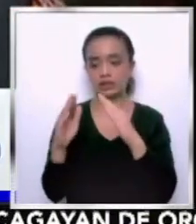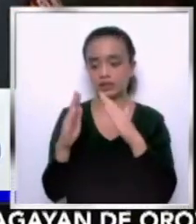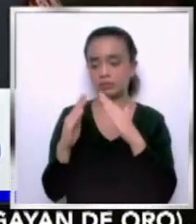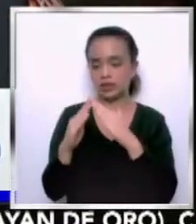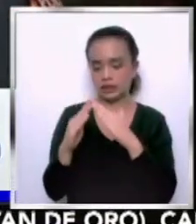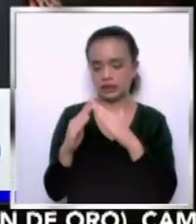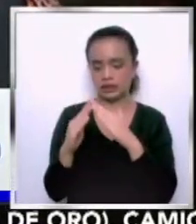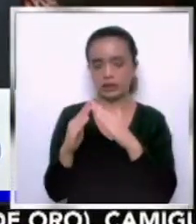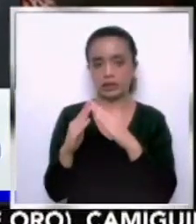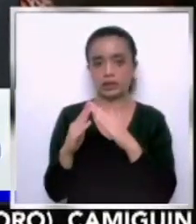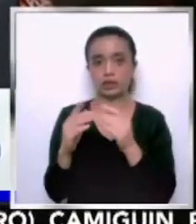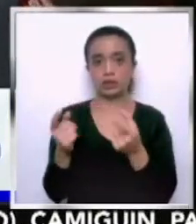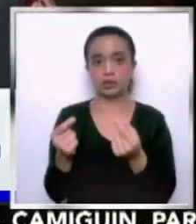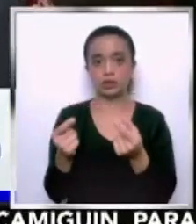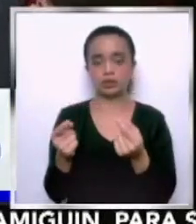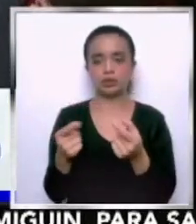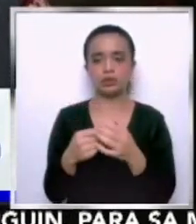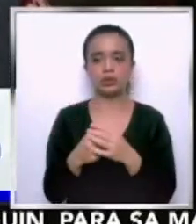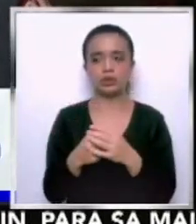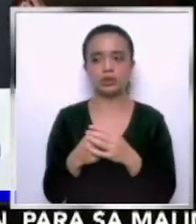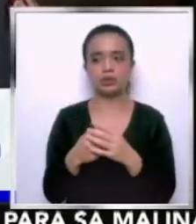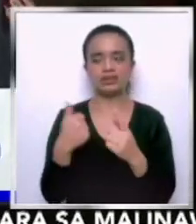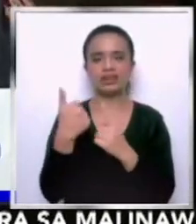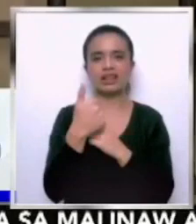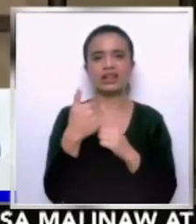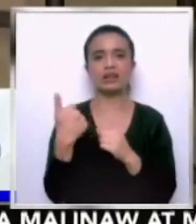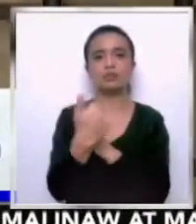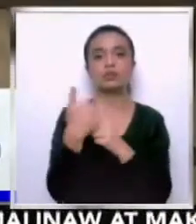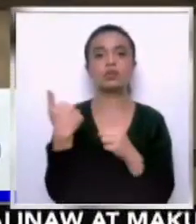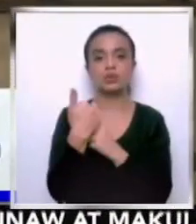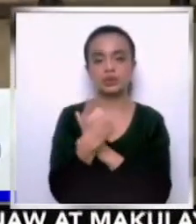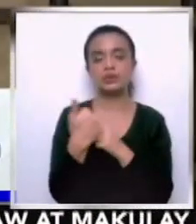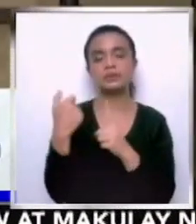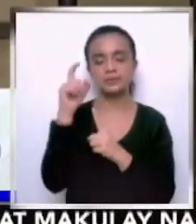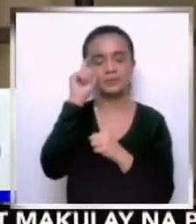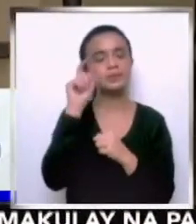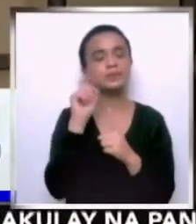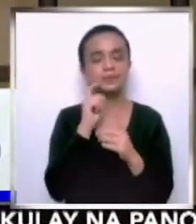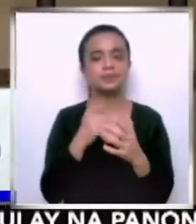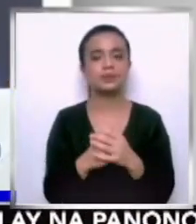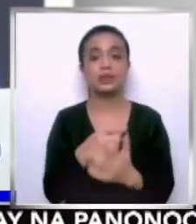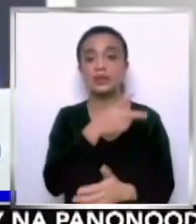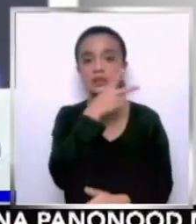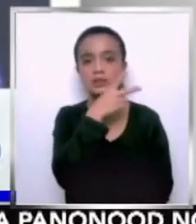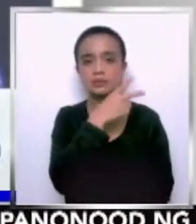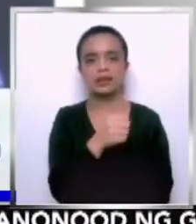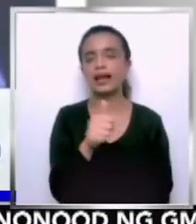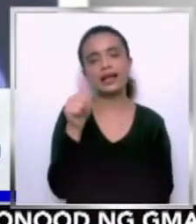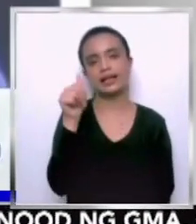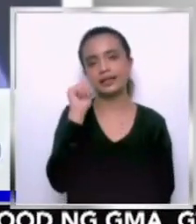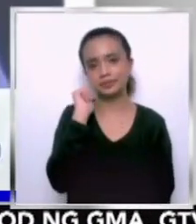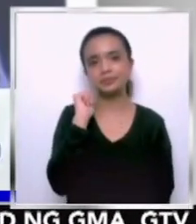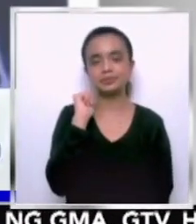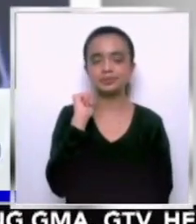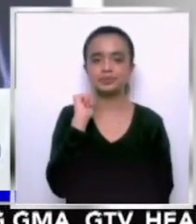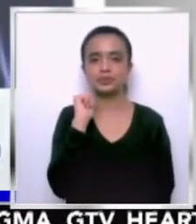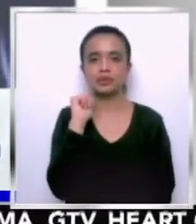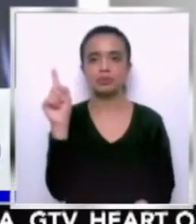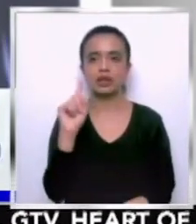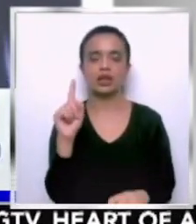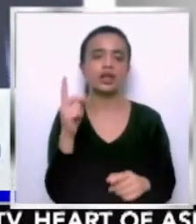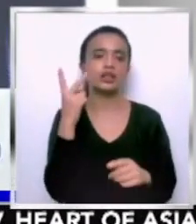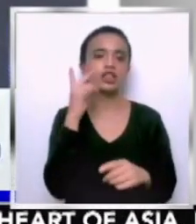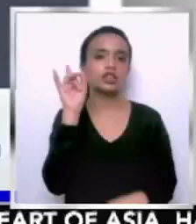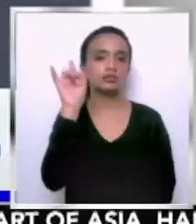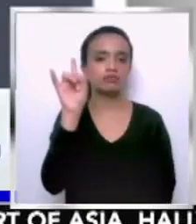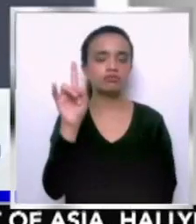she was sexually abused, assault herself. Tumanggi ang suspect na humarap sa media. Ang biktima naman nasa kustudiya ngayon ng LGU